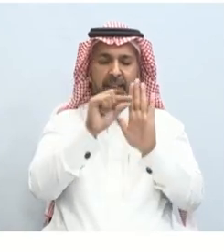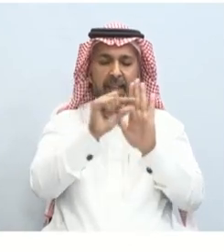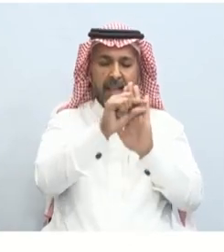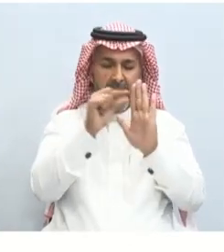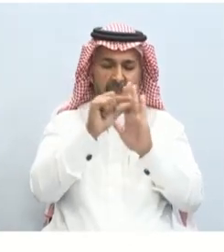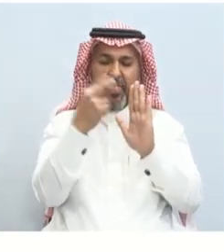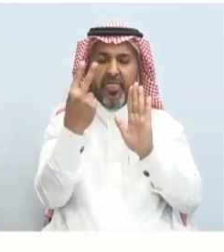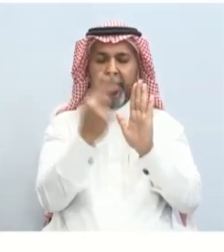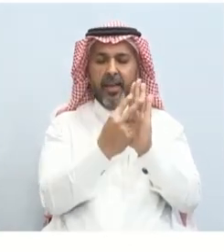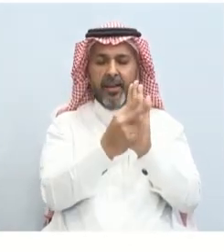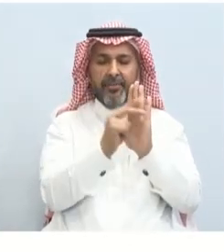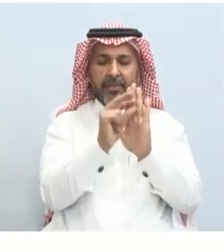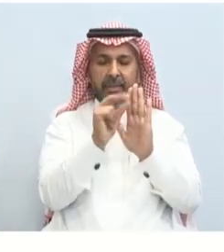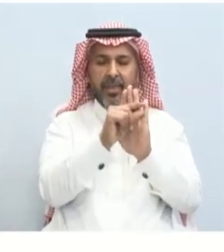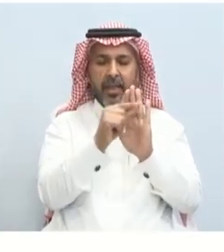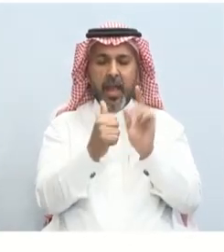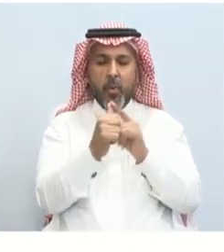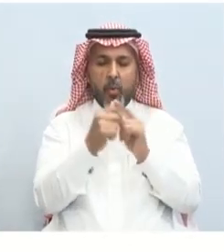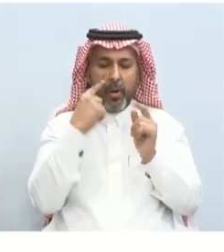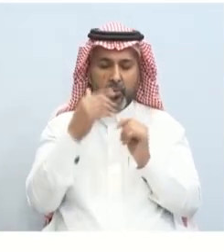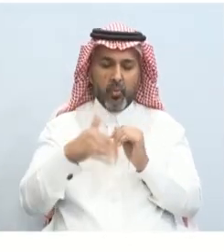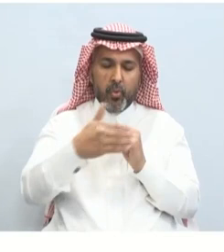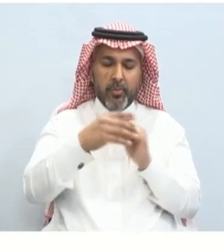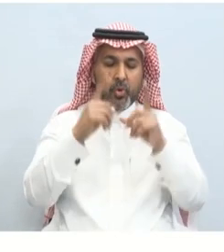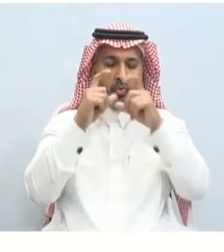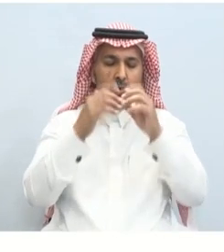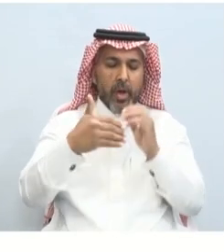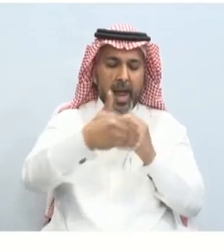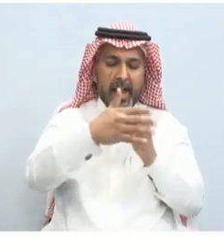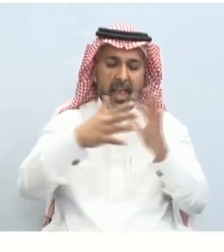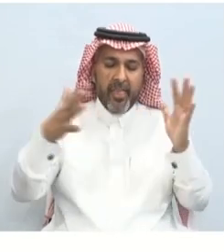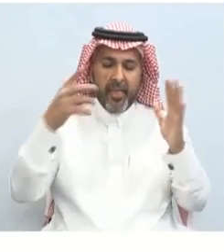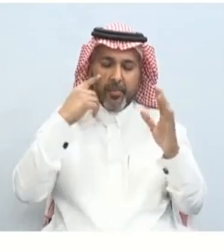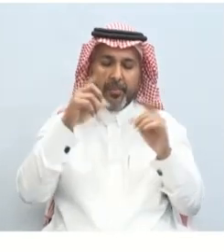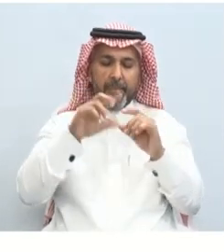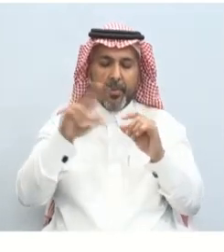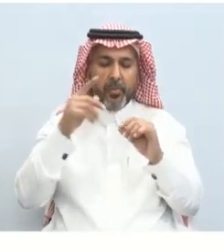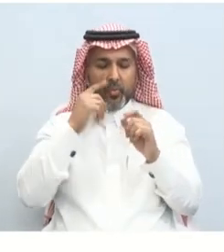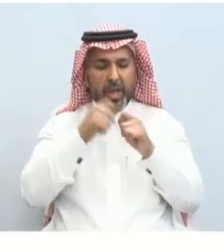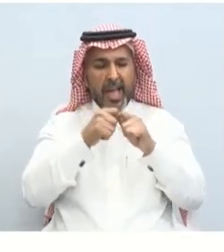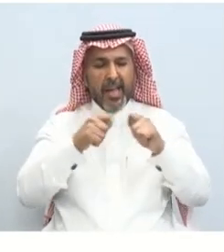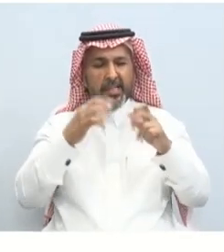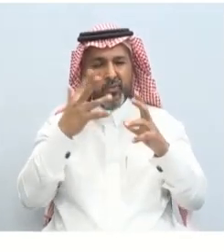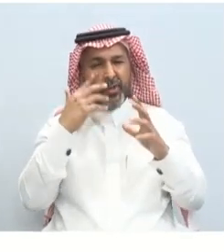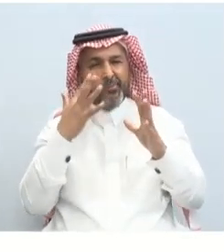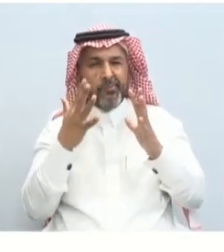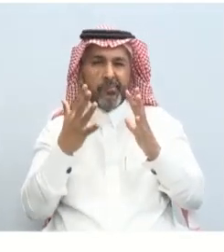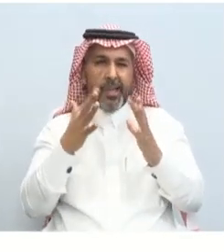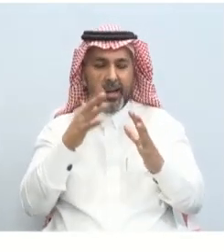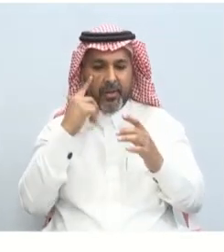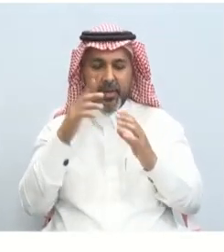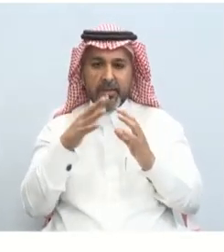من مقدمتين او اكثر وله اكثر من صوره من بينها القياس ومن اهم صوره